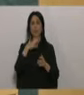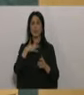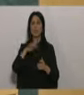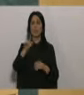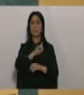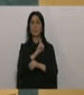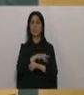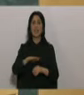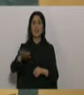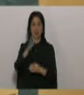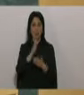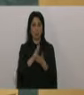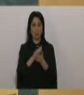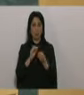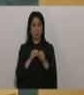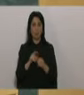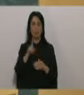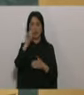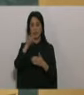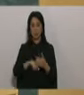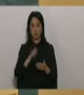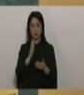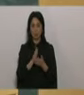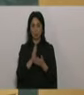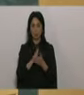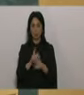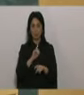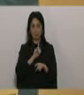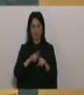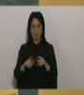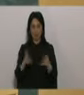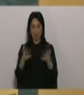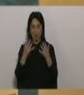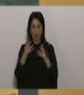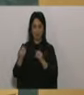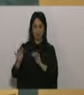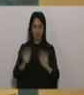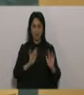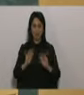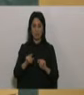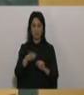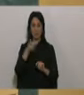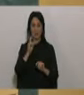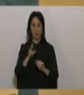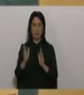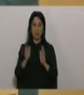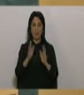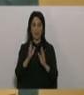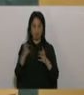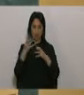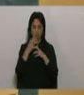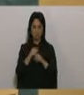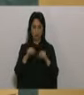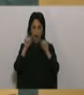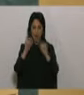ძლიერ ქვეყანას უდგას ეს პრობლემა. მაგრამ დარწმუნებული ვარ, რომ სწრაფი, ეფექტური მენეჯმენტით ჩვენ ამ რისკებსაც მაქსიმალურად შევამციერებთ და